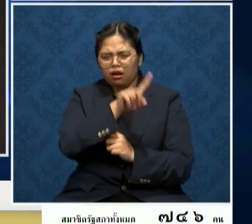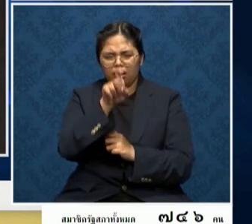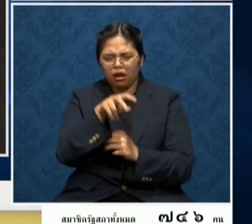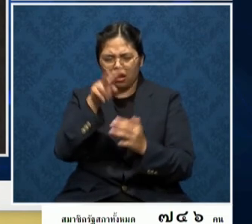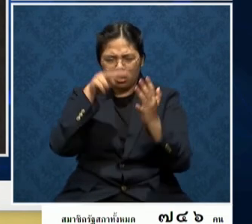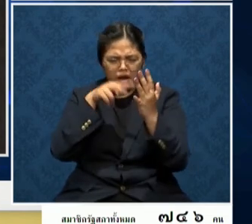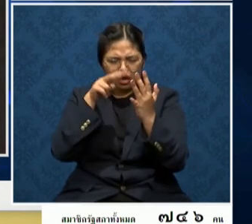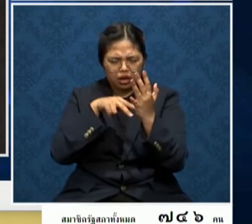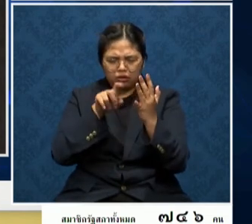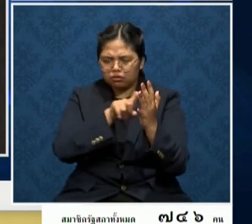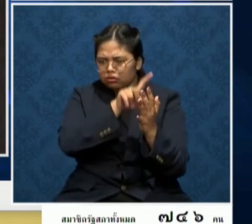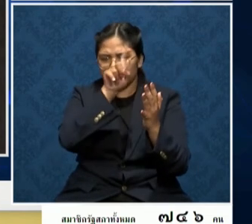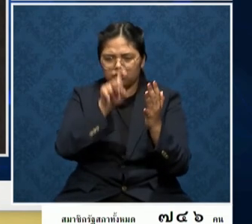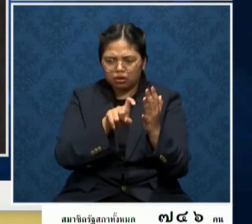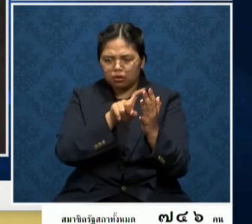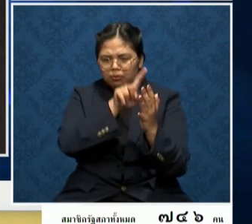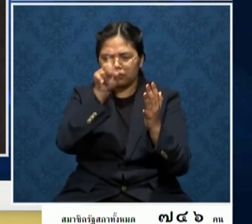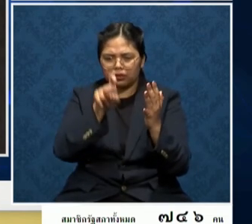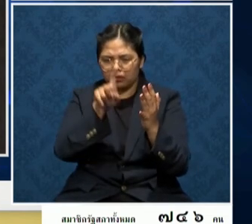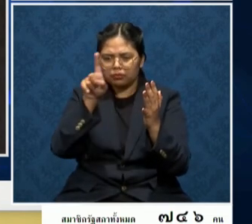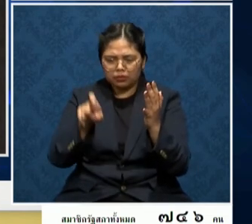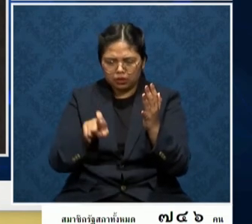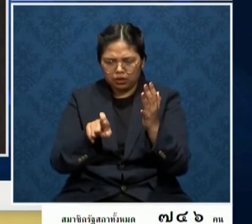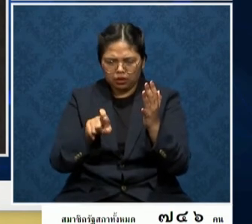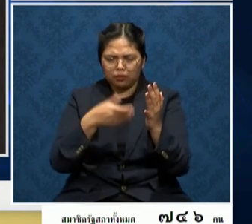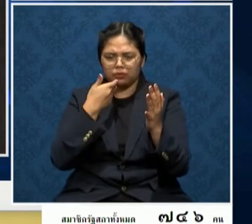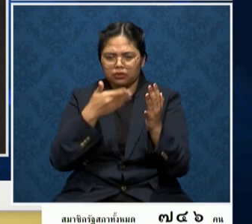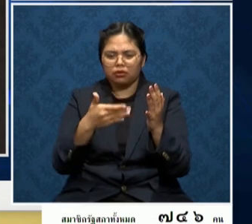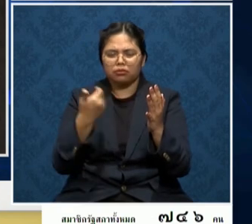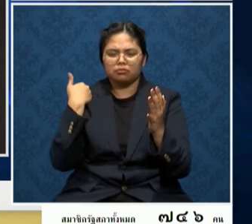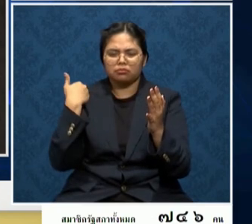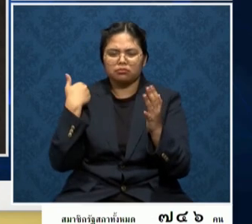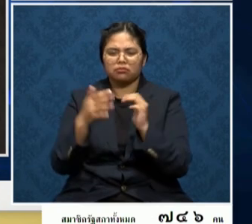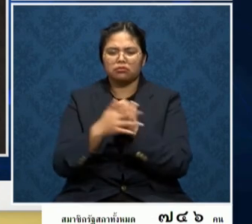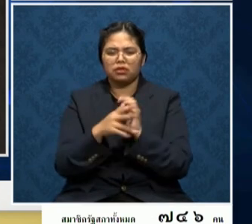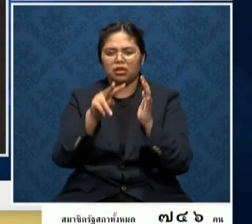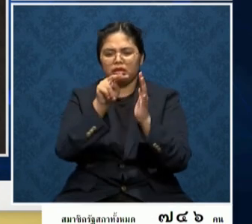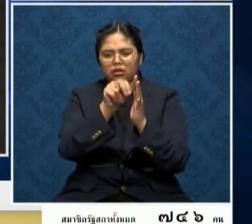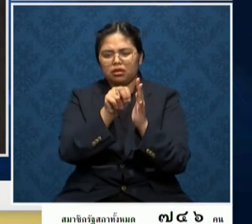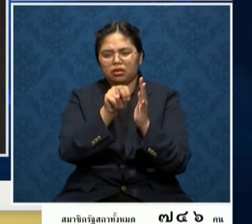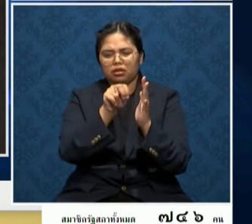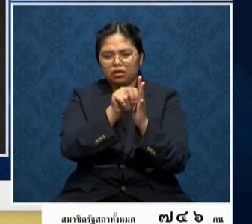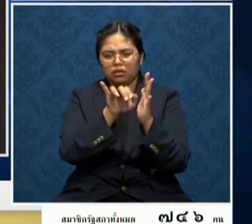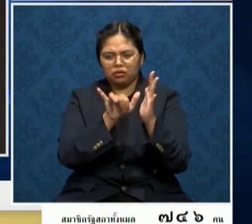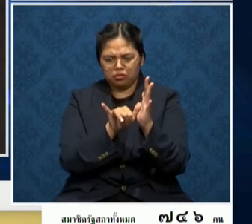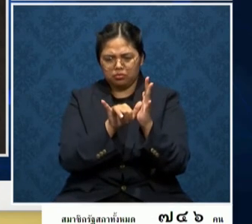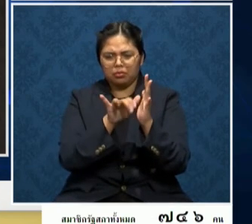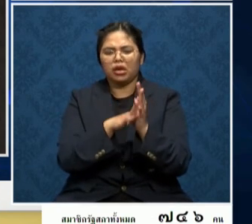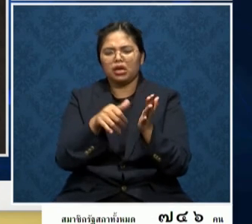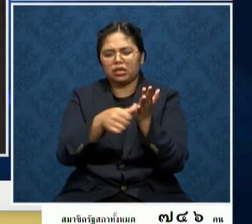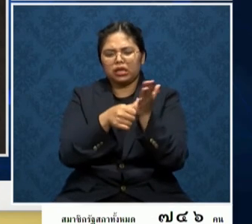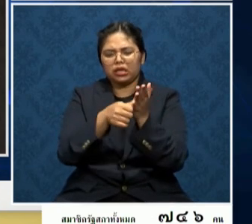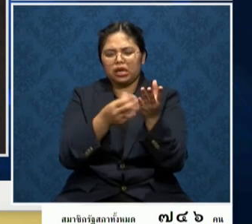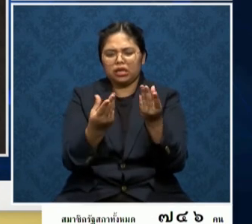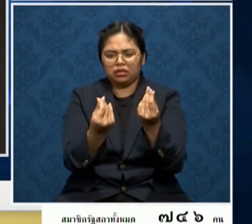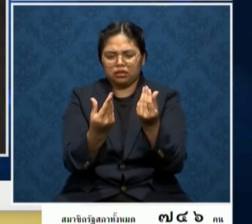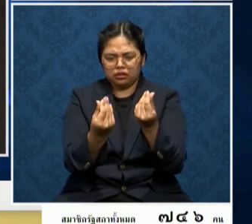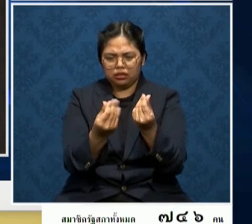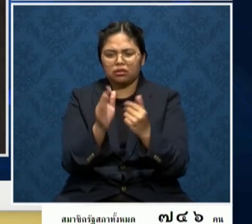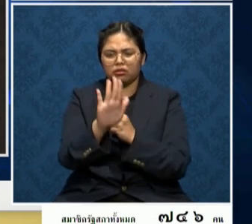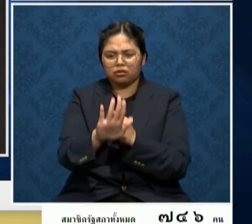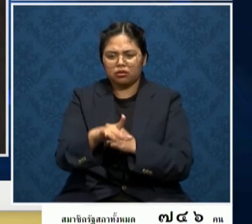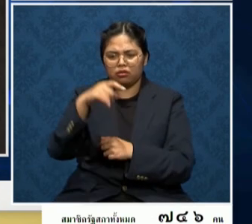หนึ่งที่เข้าใจได้อย่างชัดเจนคือนโยบายแก้ไขปัญหาที่ดินของคณะรัฐมนตรีเศรษฐาทวีสิน